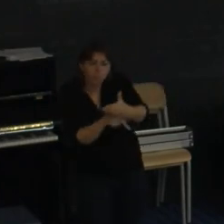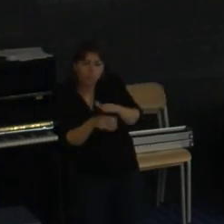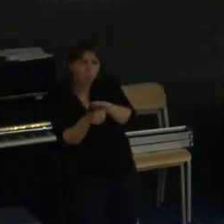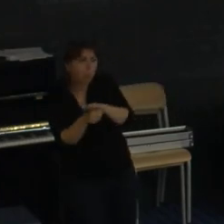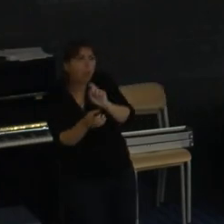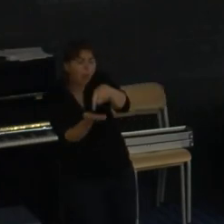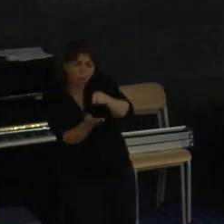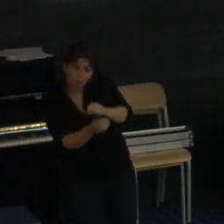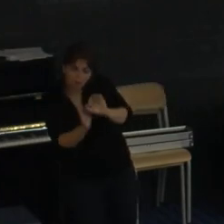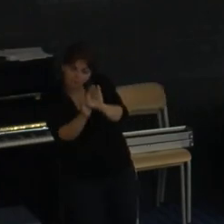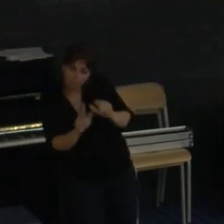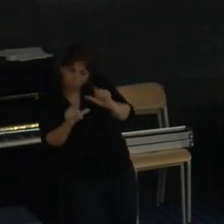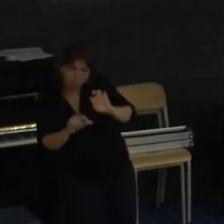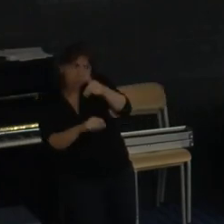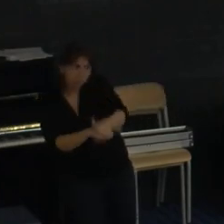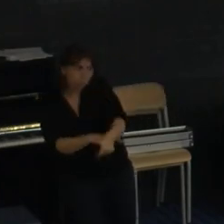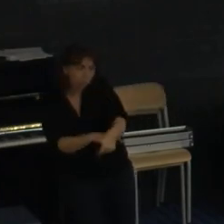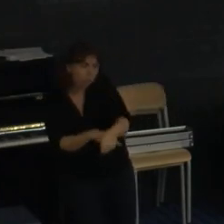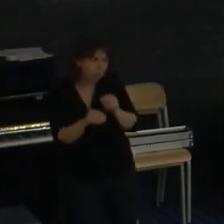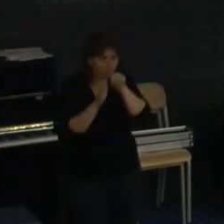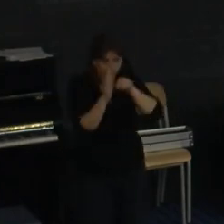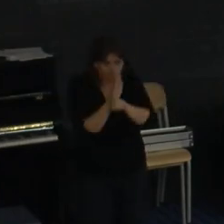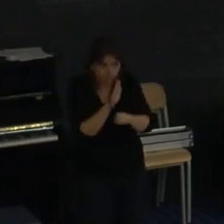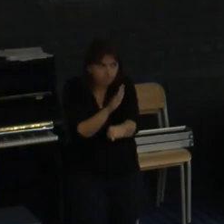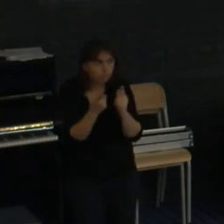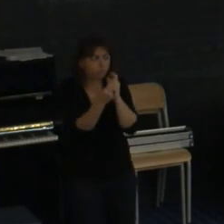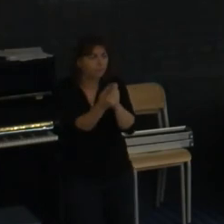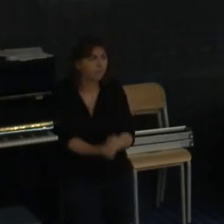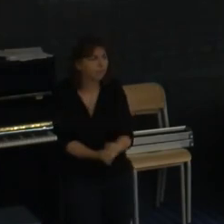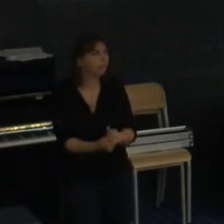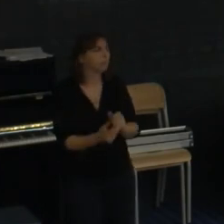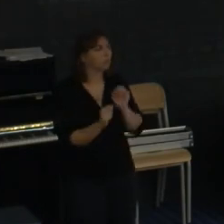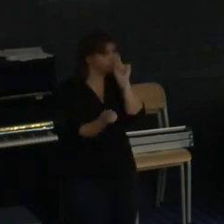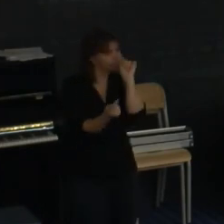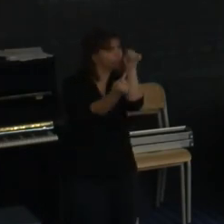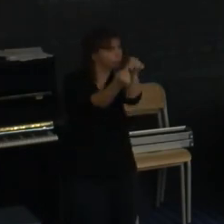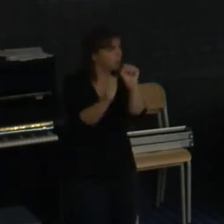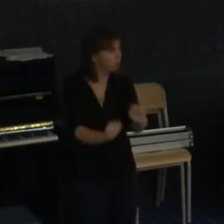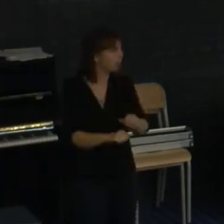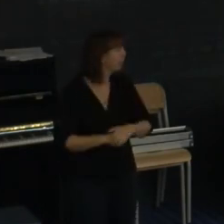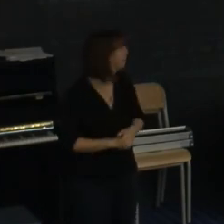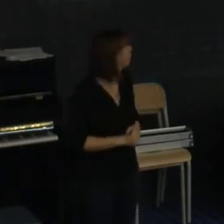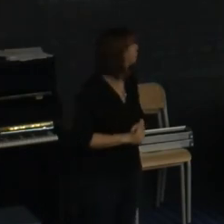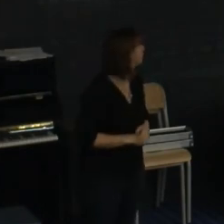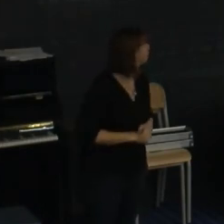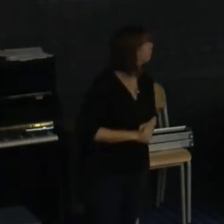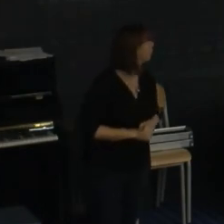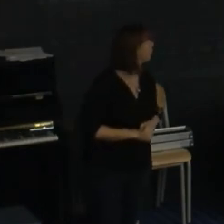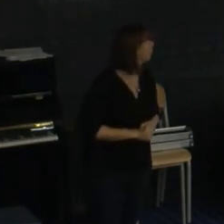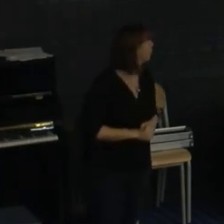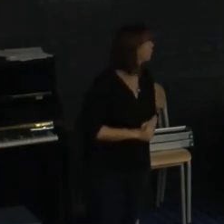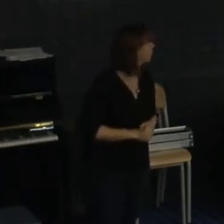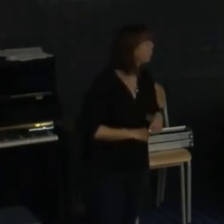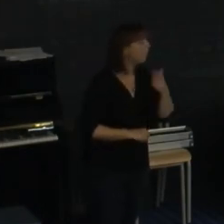fonction. Donc si je reprends l'adresse, je peux retrouver la fonction en elle-même, etc. La méthode et tout ce qui vient. Ça va ? Donc on peut aller un peu plus loin